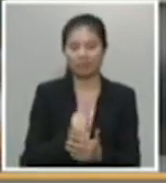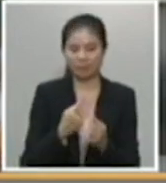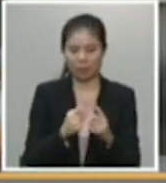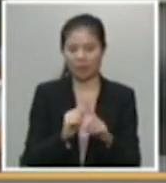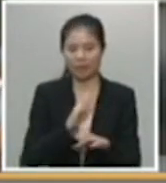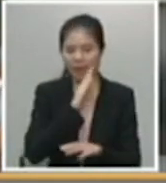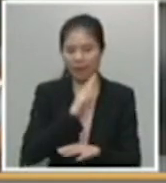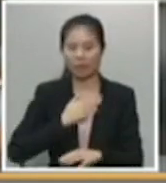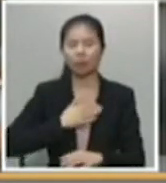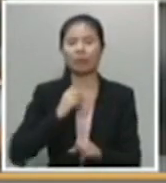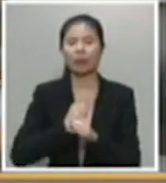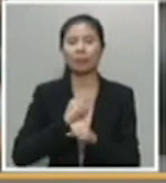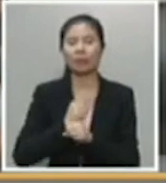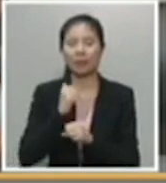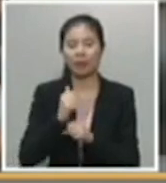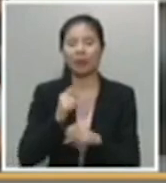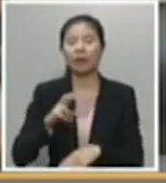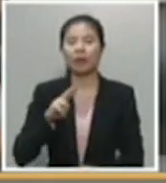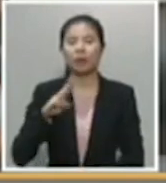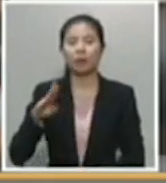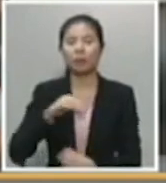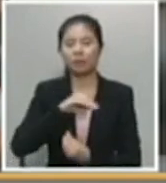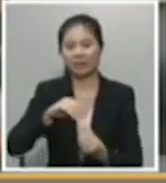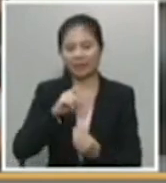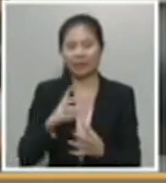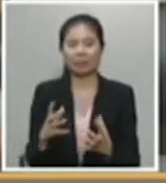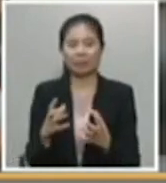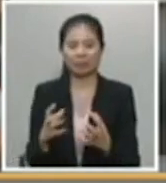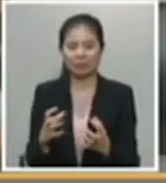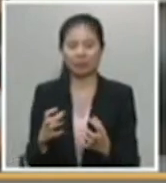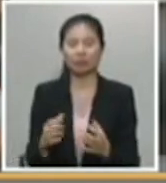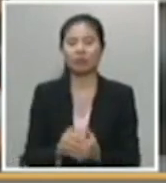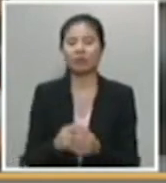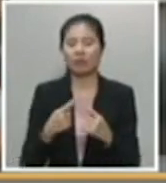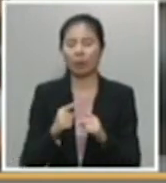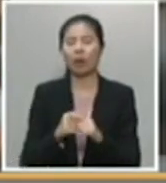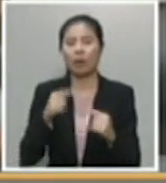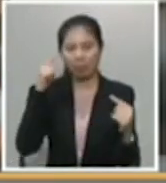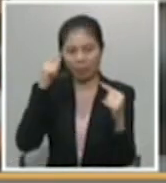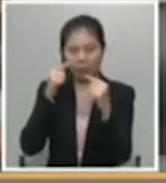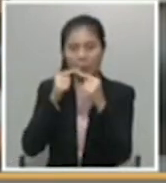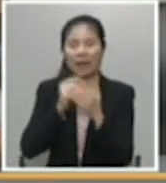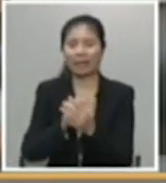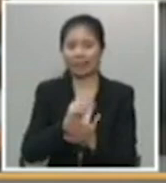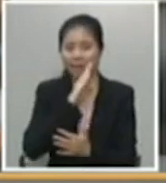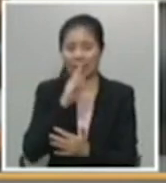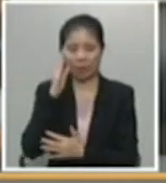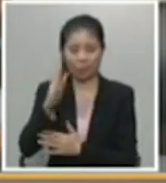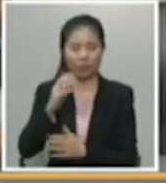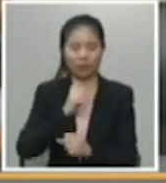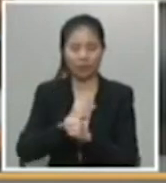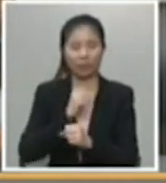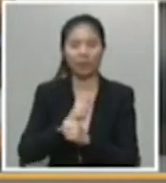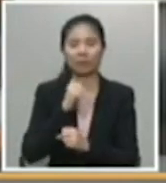ำเช่นนั้นทีเดียวได้ไหมผมว่าระบบเศรษฐกิจก็คงช็อกแต่ถามว่าเป็นเป้าหมายที่เราควรที่จะเดินไปสู่จุดนั้นให้ได้ในอนาคตหรือ